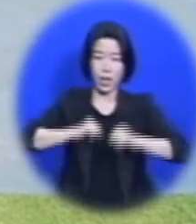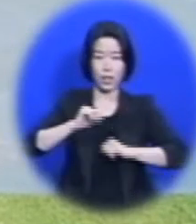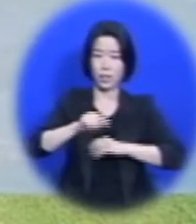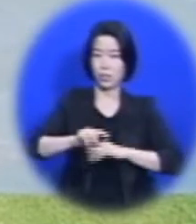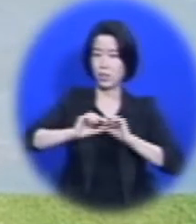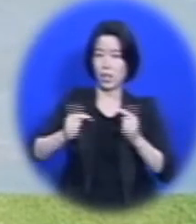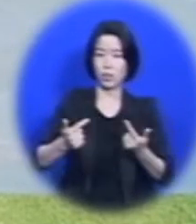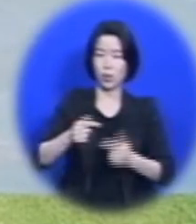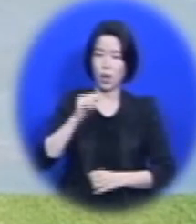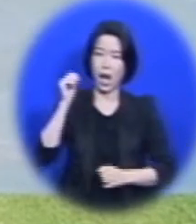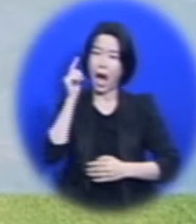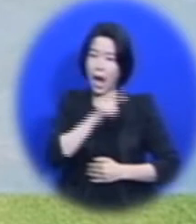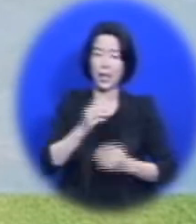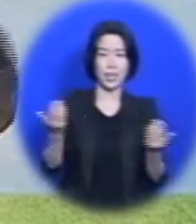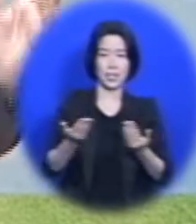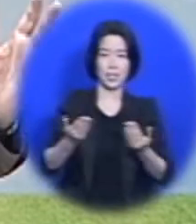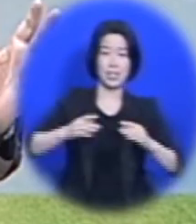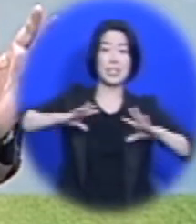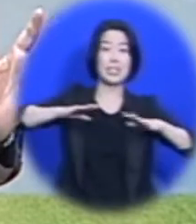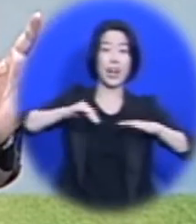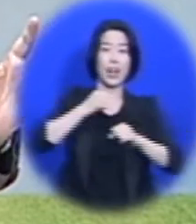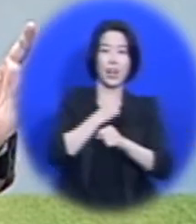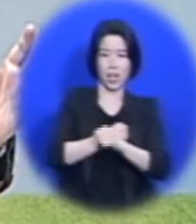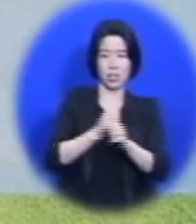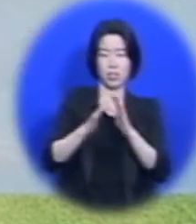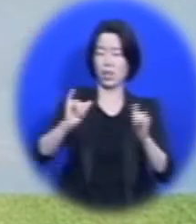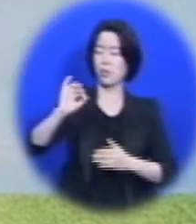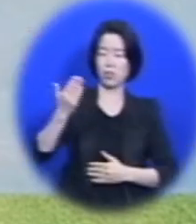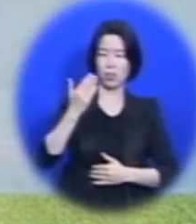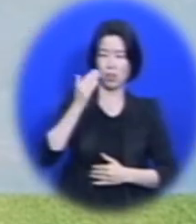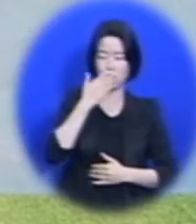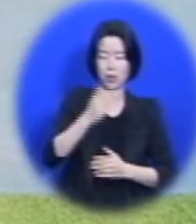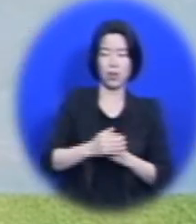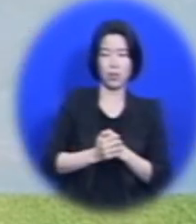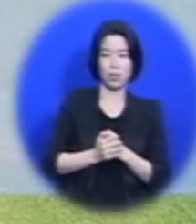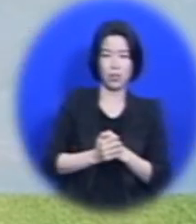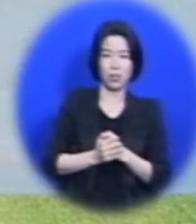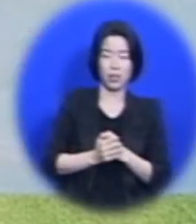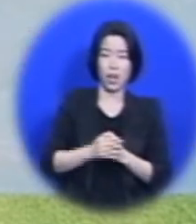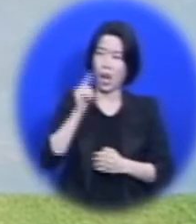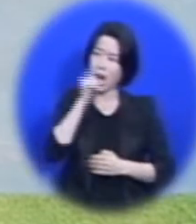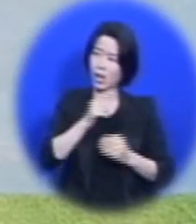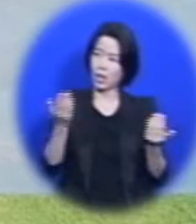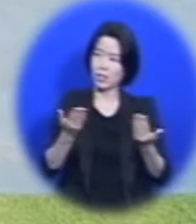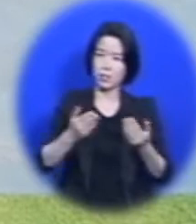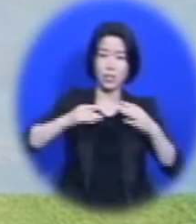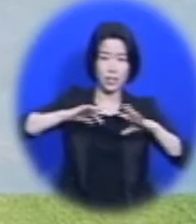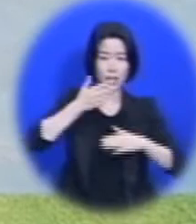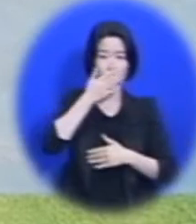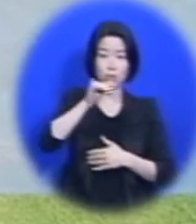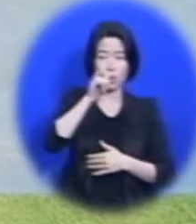아니고 악한 일을 자랑하는 사람이 되어버립니다. 악한 일을 자랑할